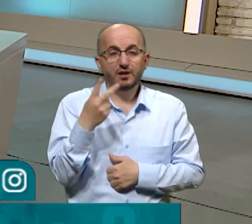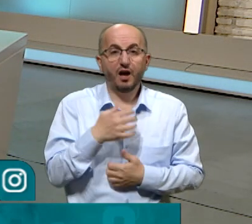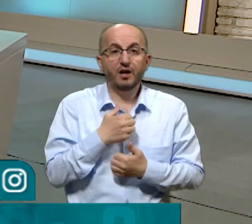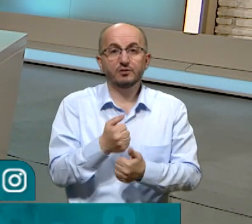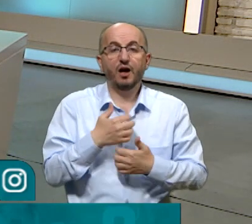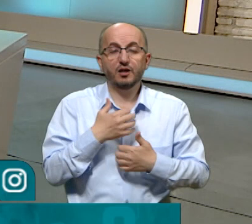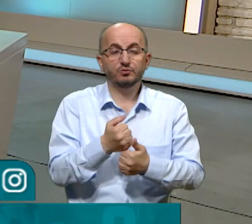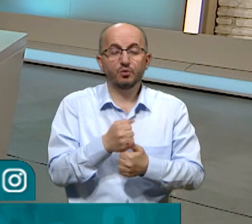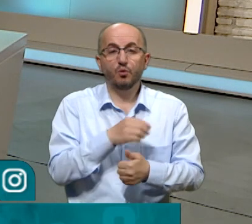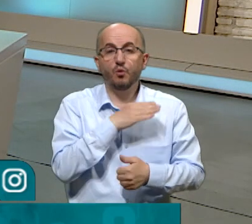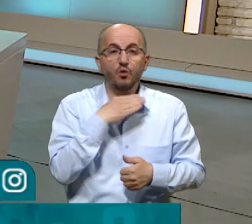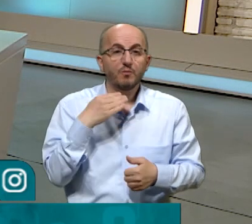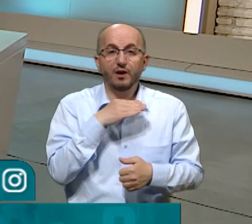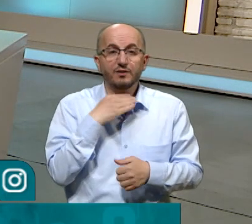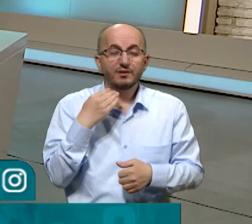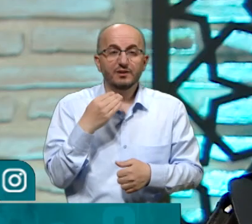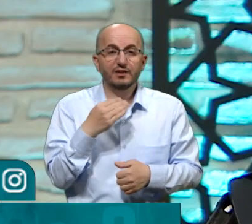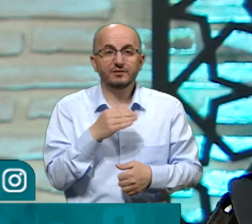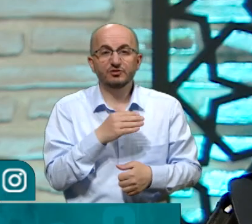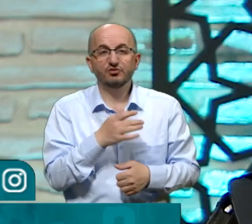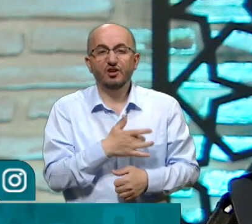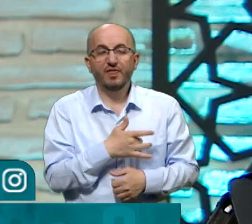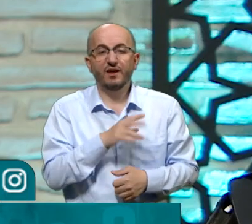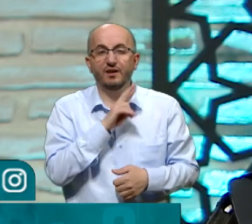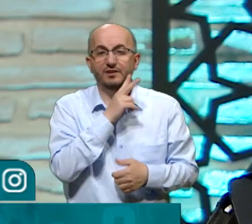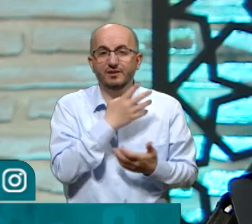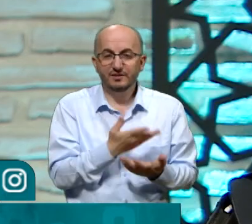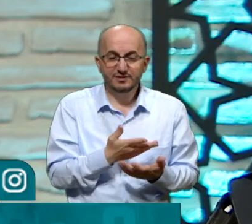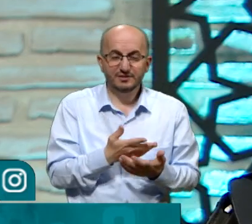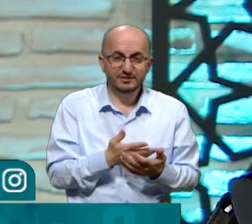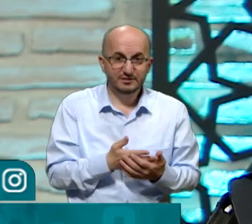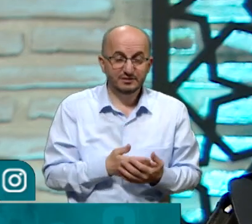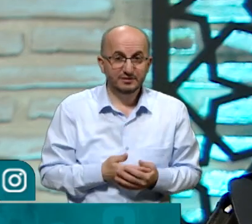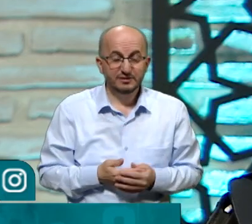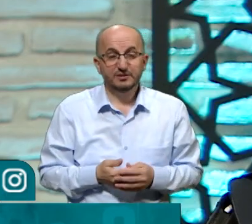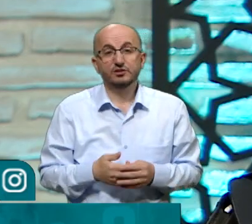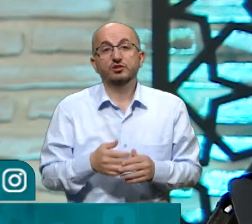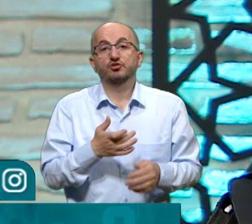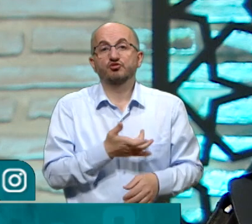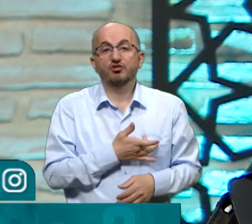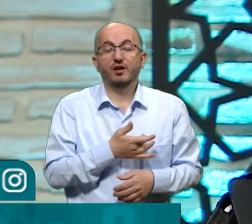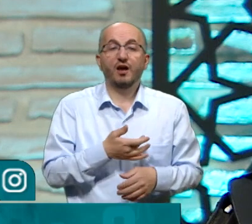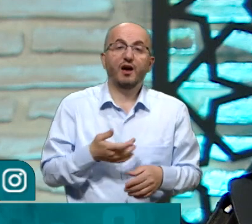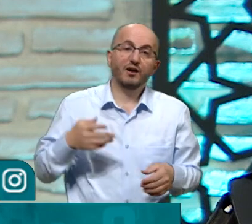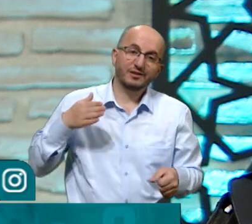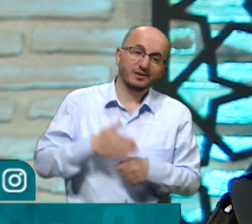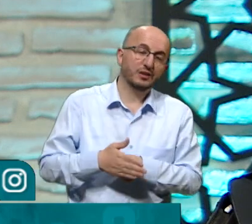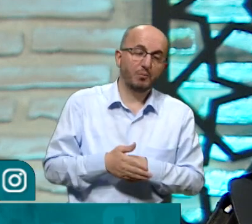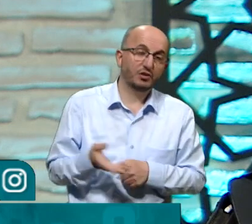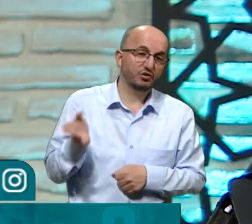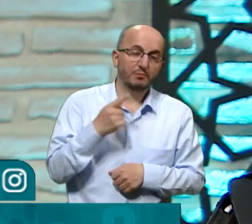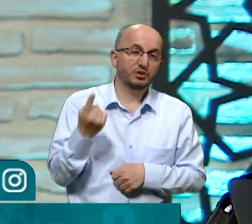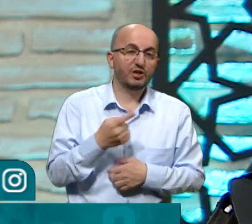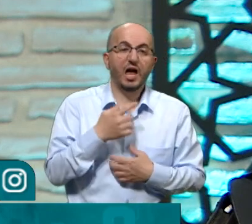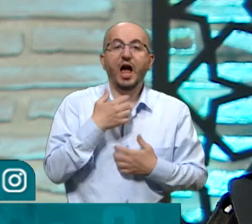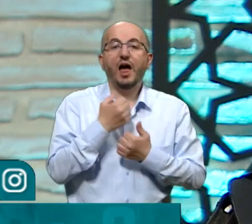durma kurbanları hayvanların canlarını Yazık diyorum iyi çoktan Cavcav kıyılıyor diyor ama Ne oldu Yazamıyor